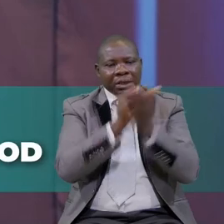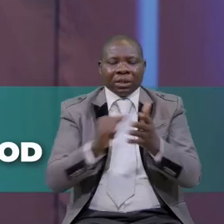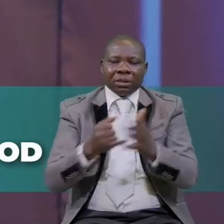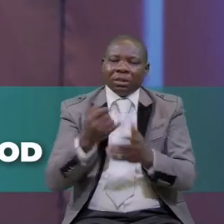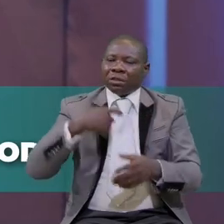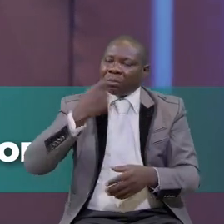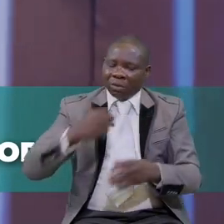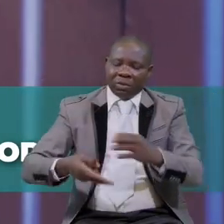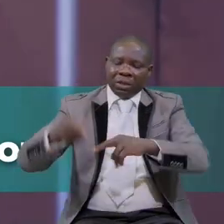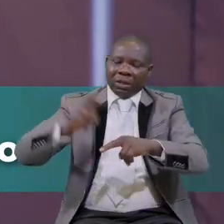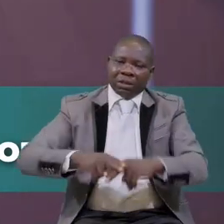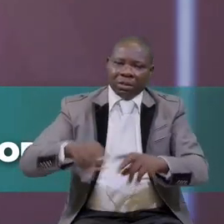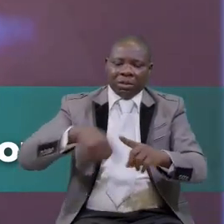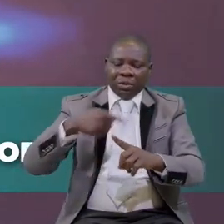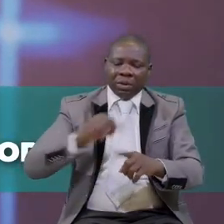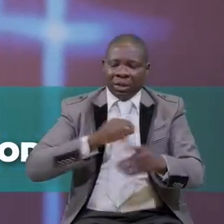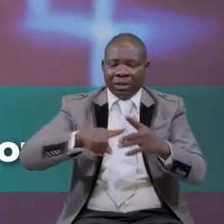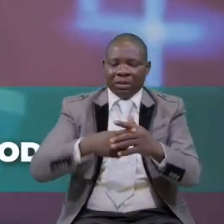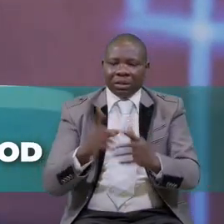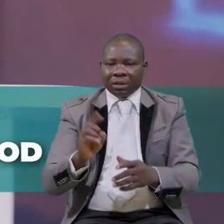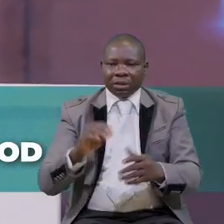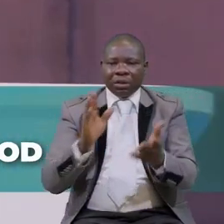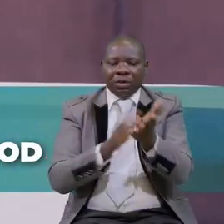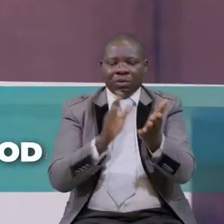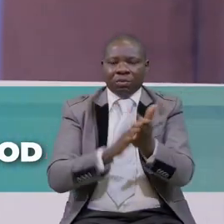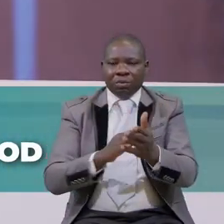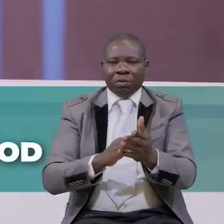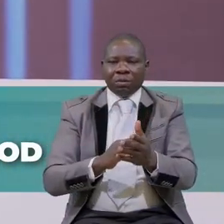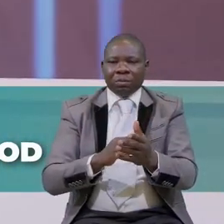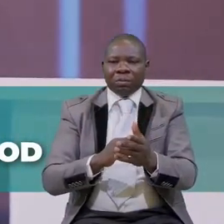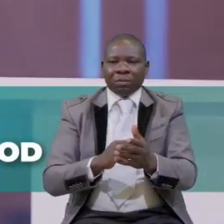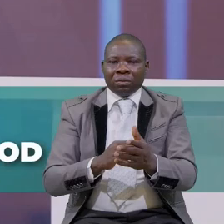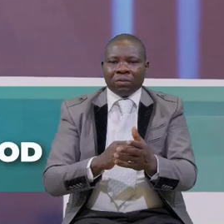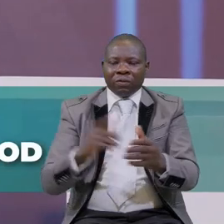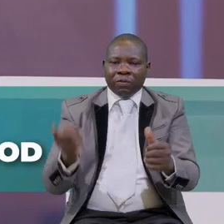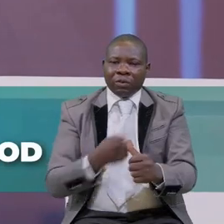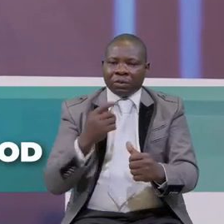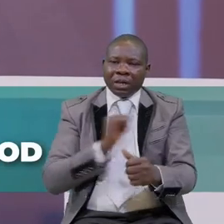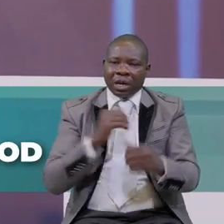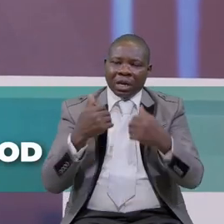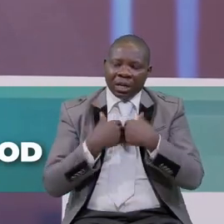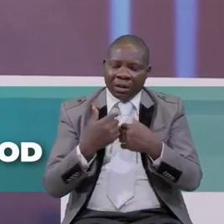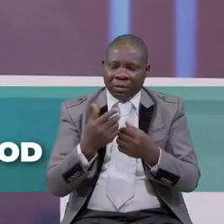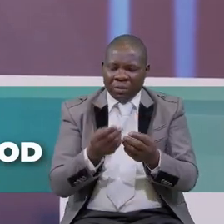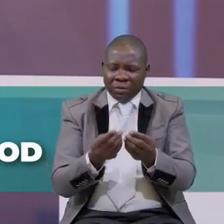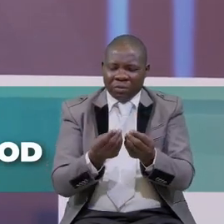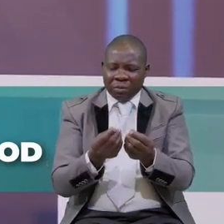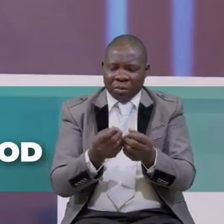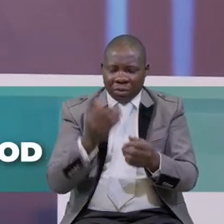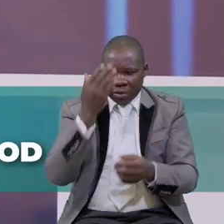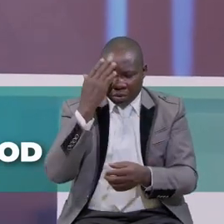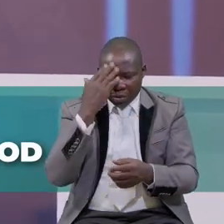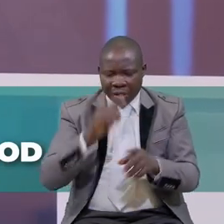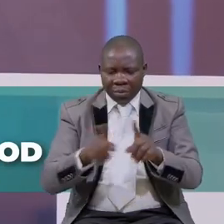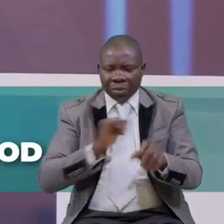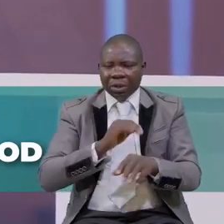augmente. Quand j'ai commencé à l'école au départ, j'avais un peu de connaissances, mais je ne me